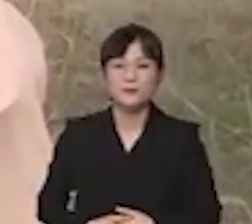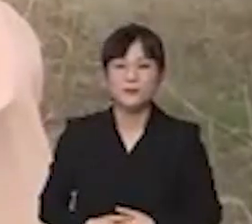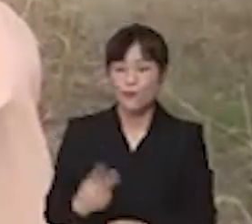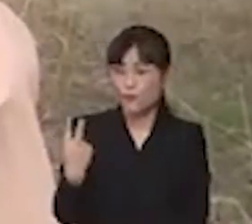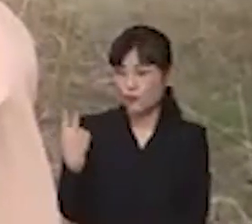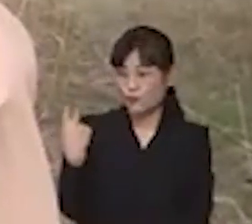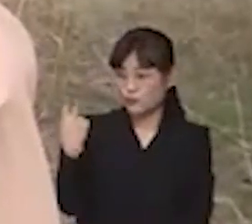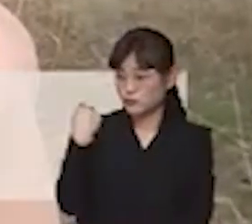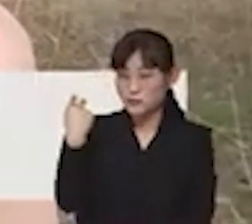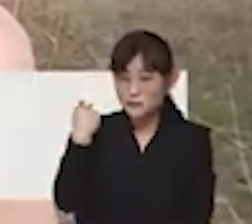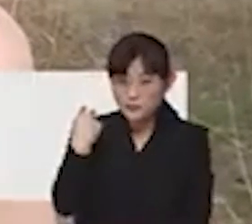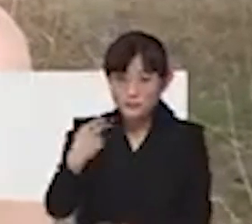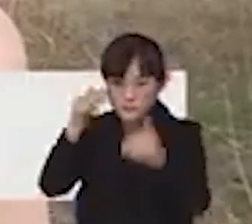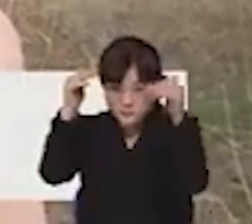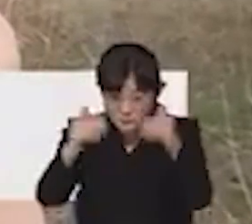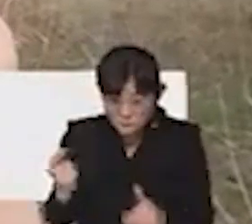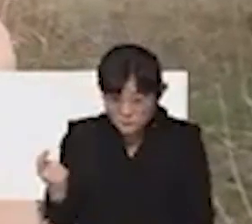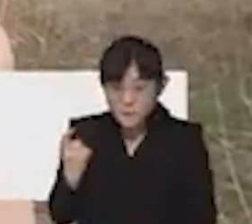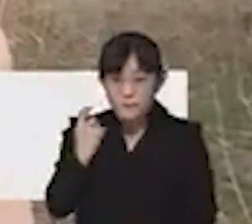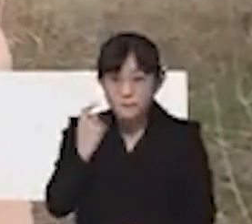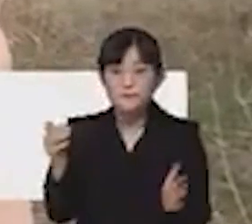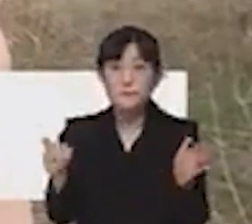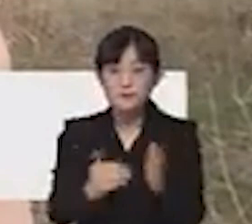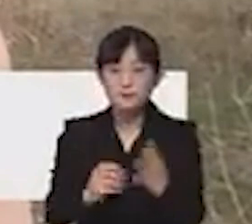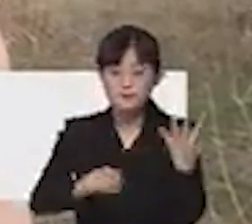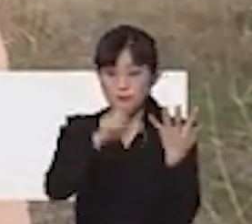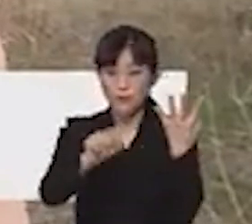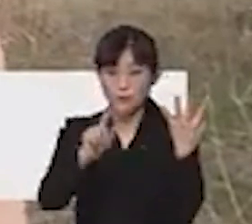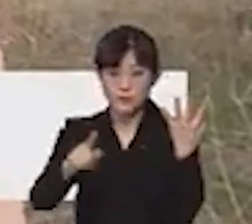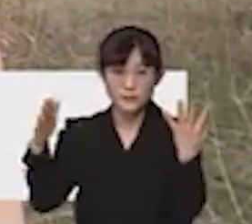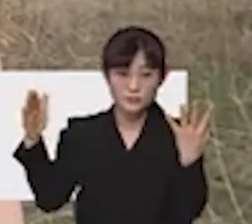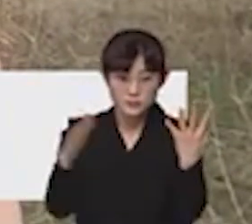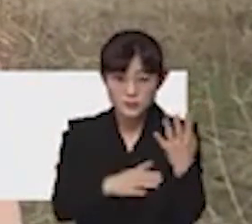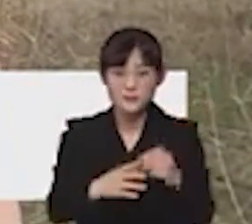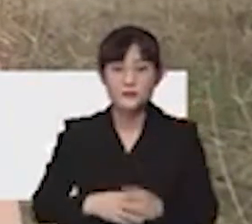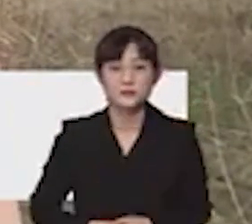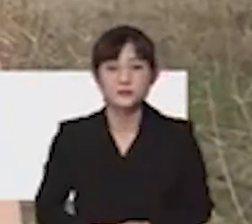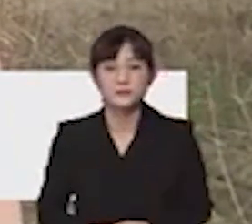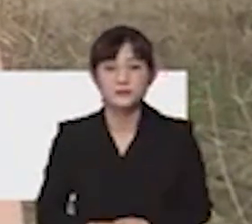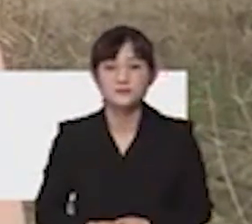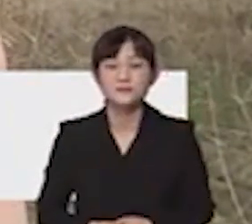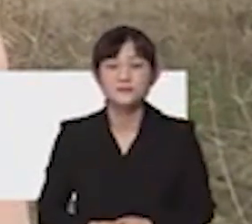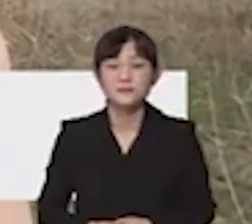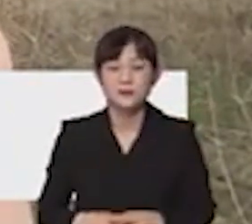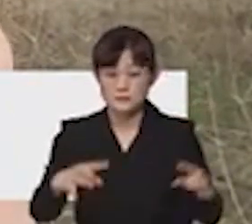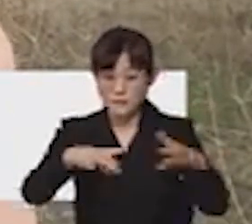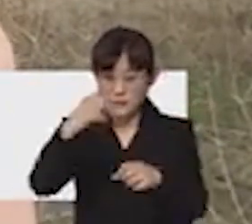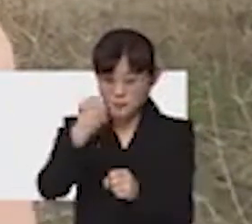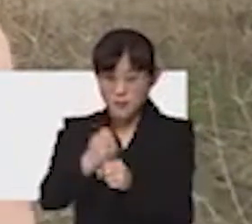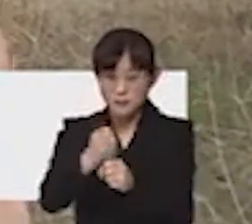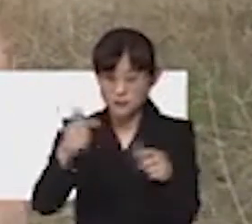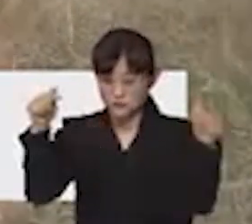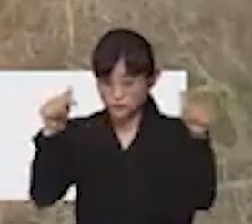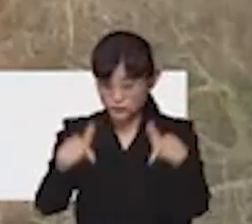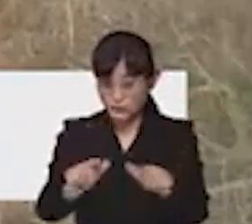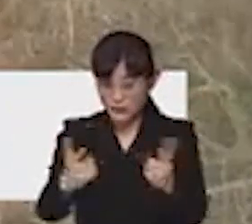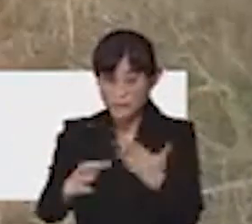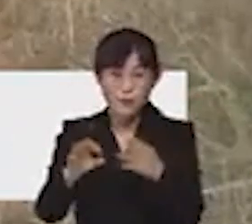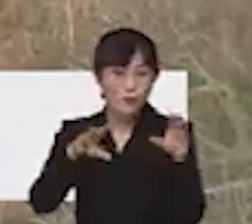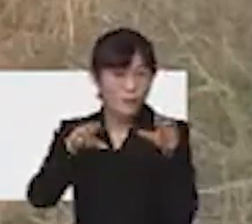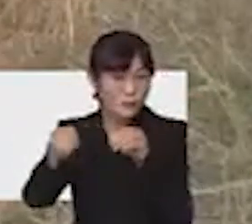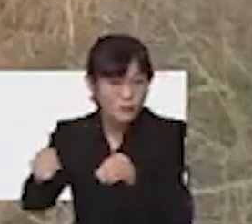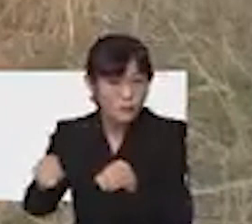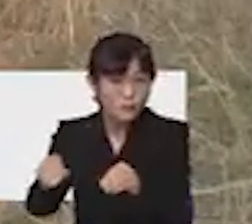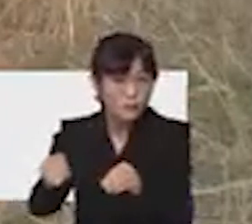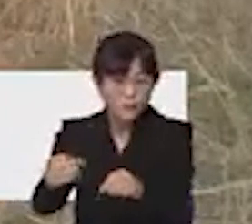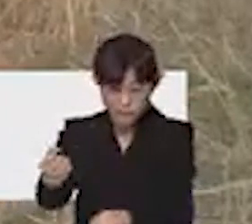엊그제께 말을 들었고 뭐 4월 1일부터 이걸 이제 그 실시한다고 하는데 빚을